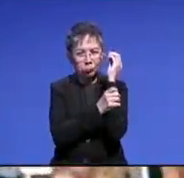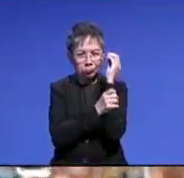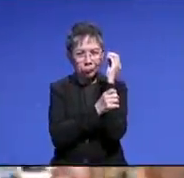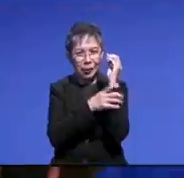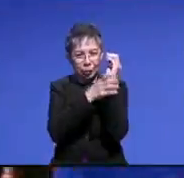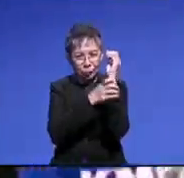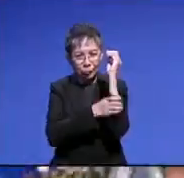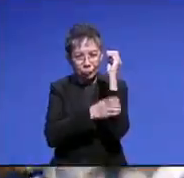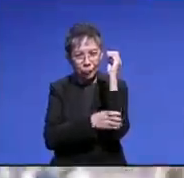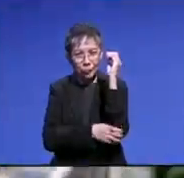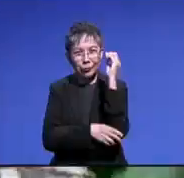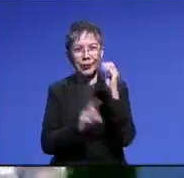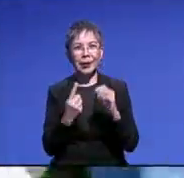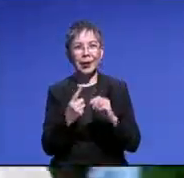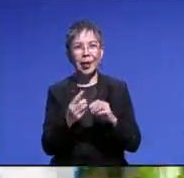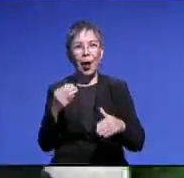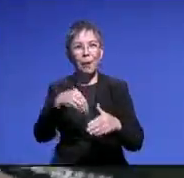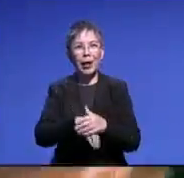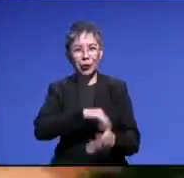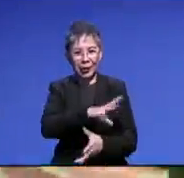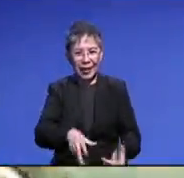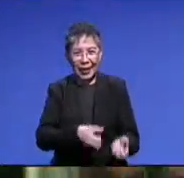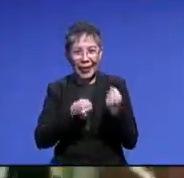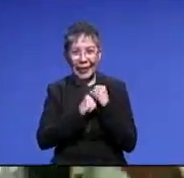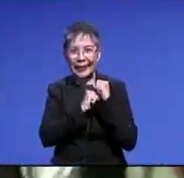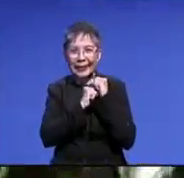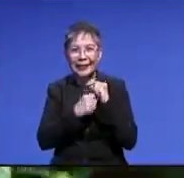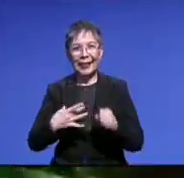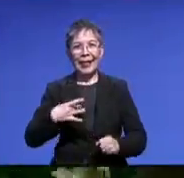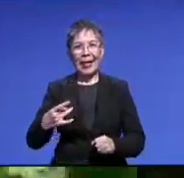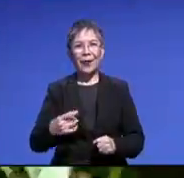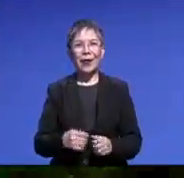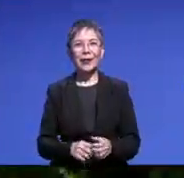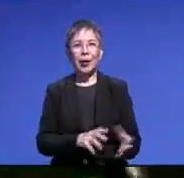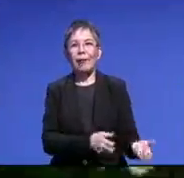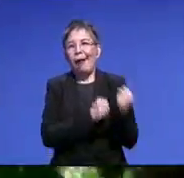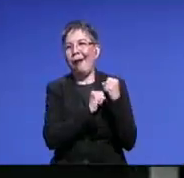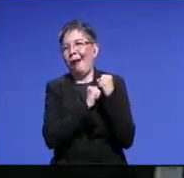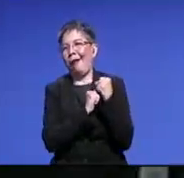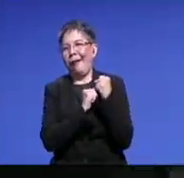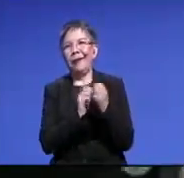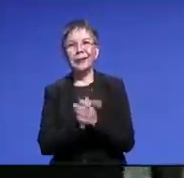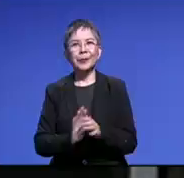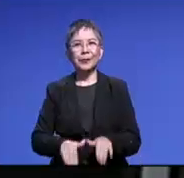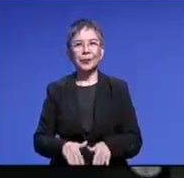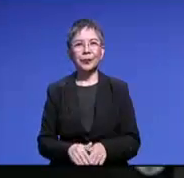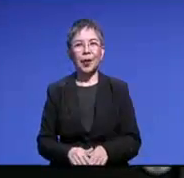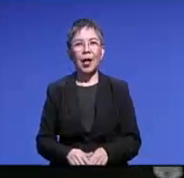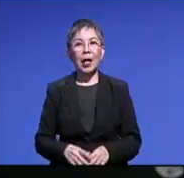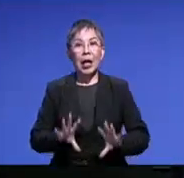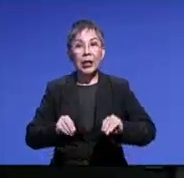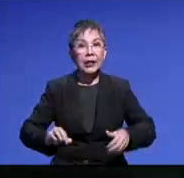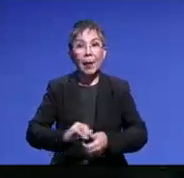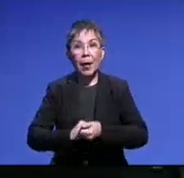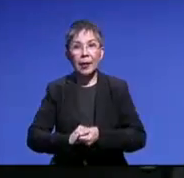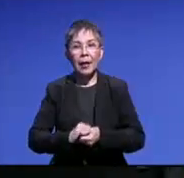turun dari ketinggian dengan sendirinya dan masuk ke jaring yang dipasang para relawan di bawah pohon. Koordinasi dengan pusat, orangutan